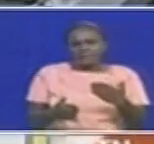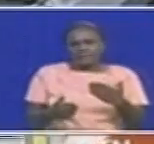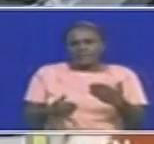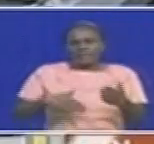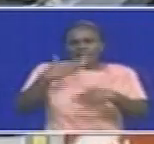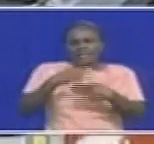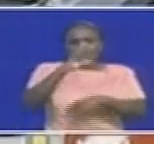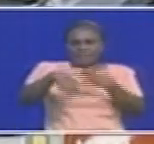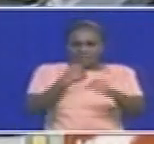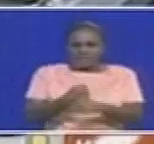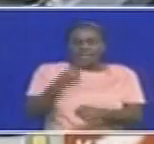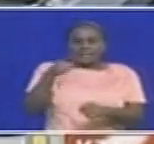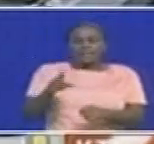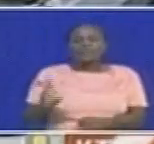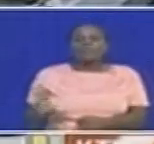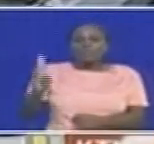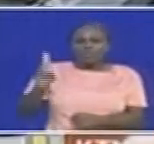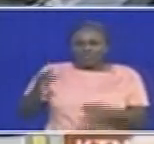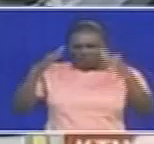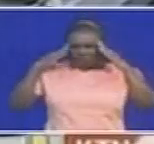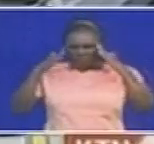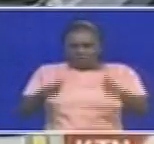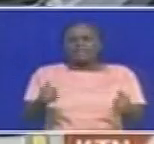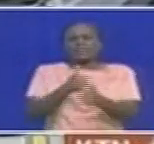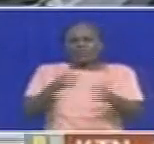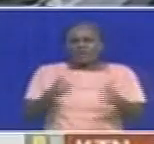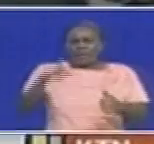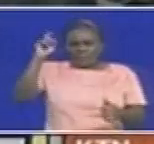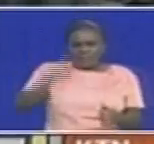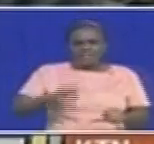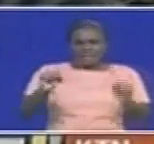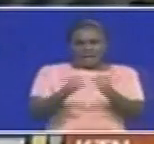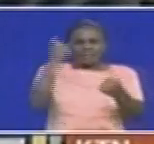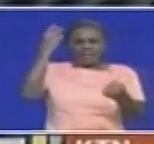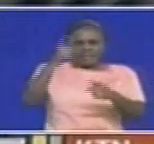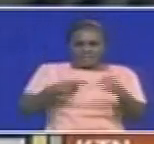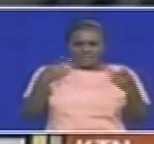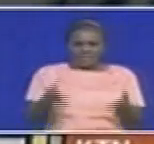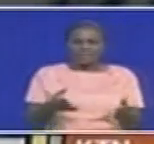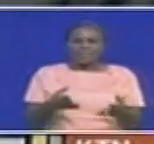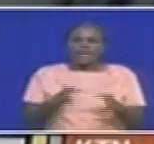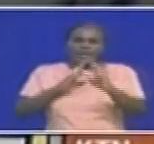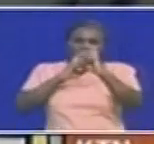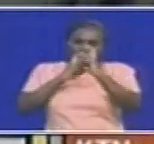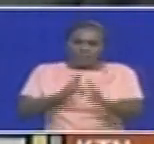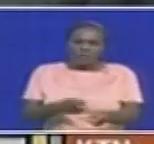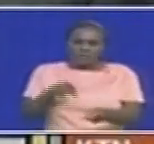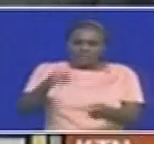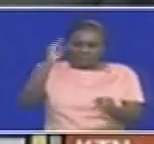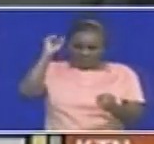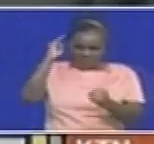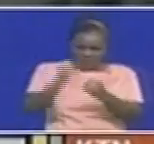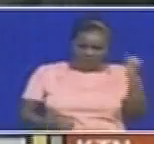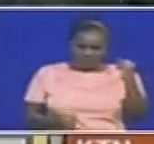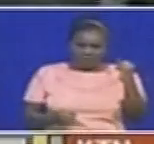year. Swala ambalo Rais Kenyatta alitilia mkazo kuwa lazima liafikiwe mwaka huu. The report of their exercise should be finalized